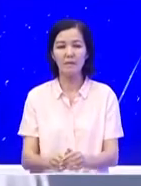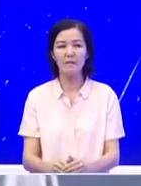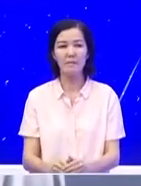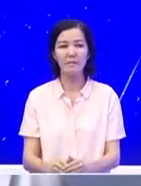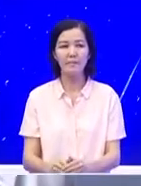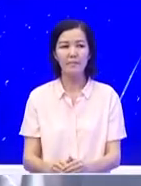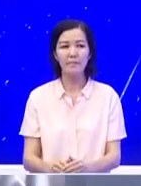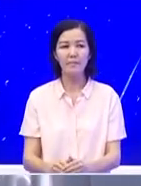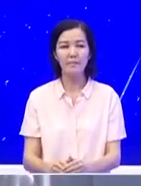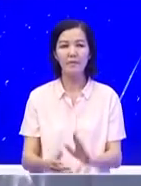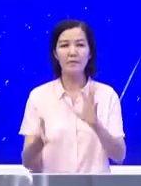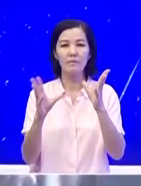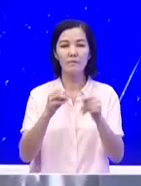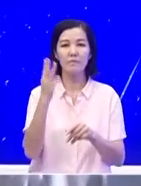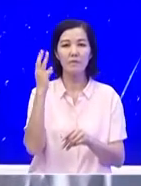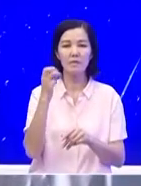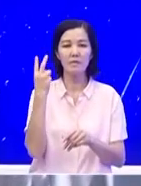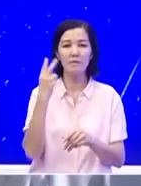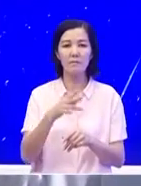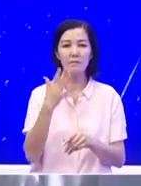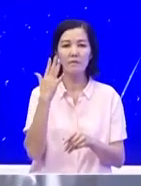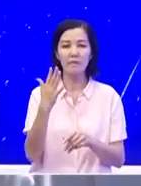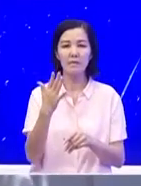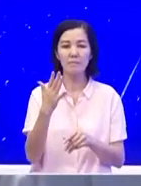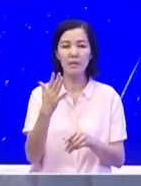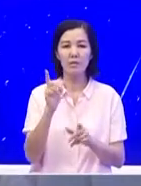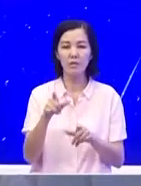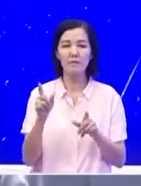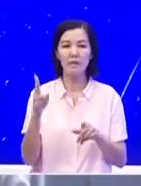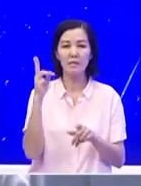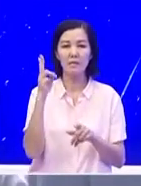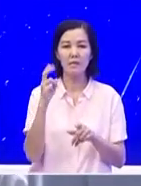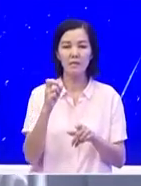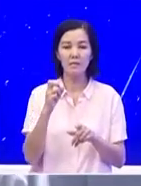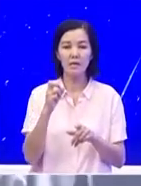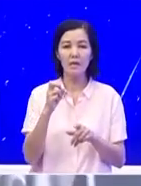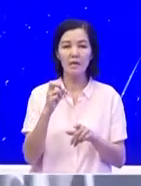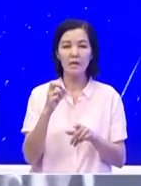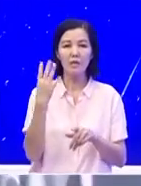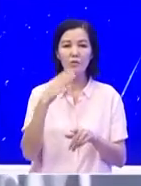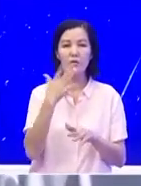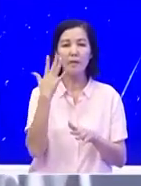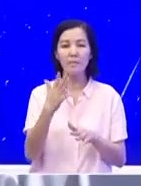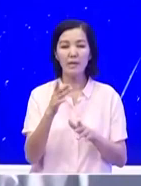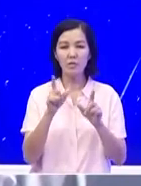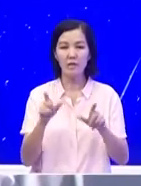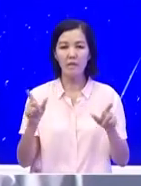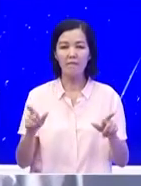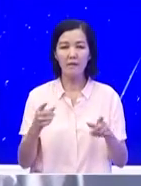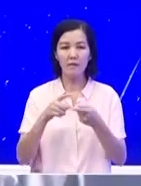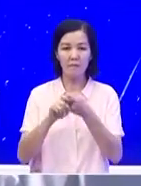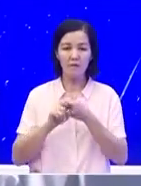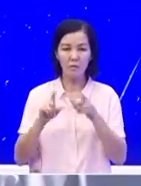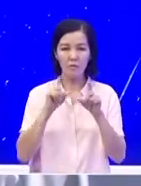Лежит 325 человек, 328 лежит в провизорном, 45 лежит у нас в